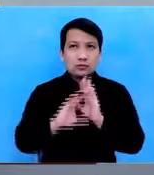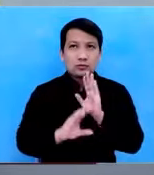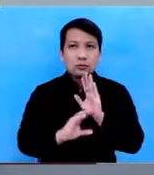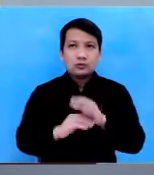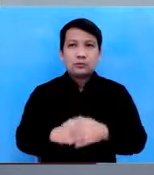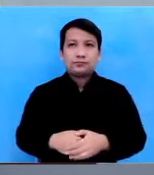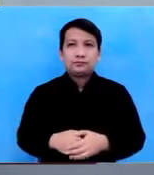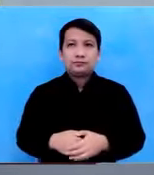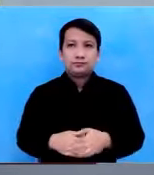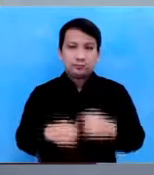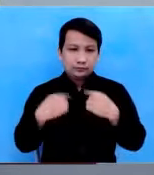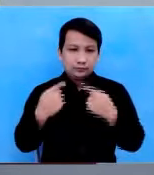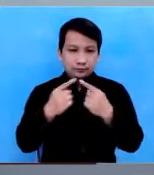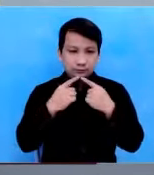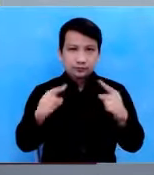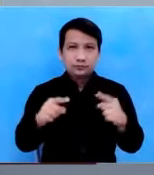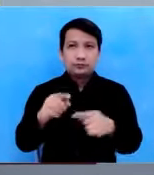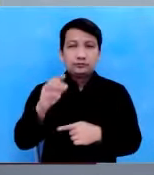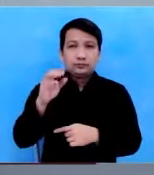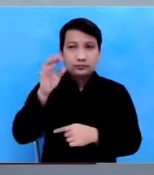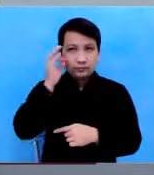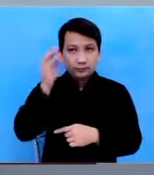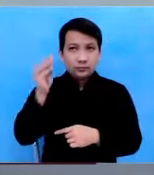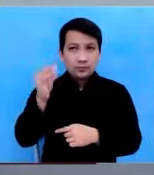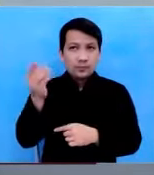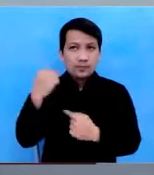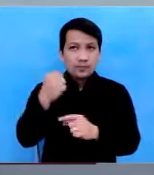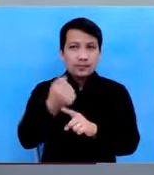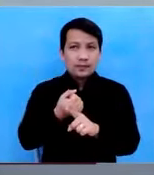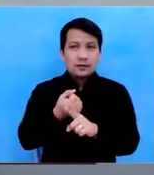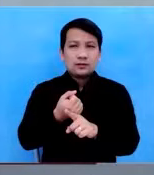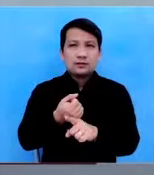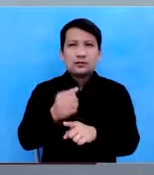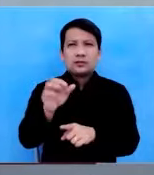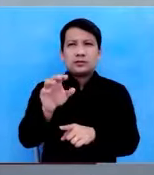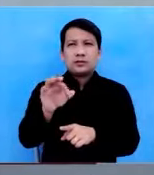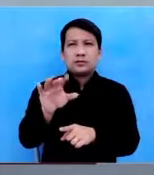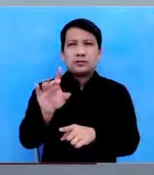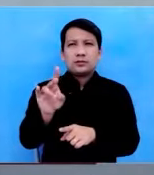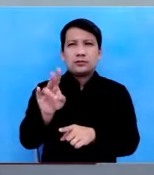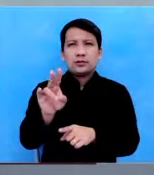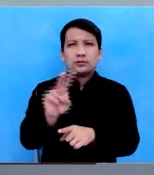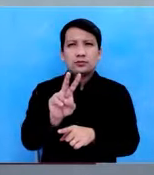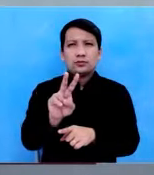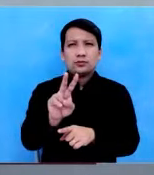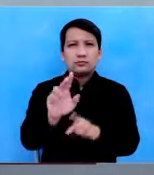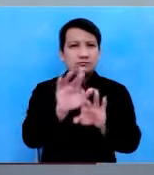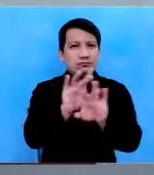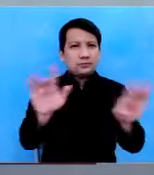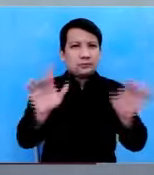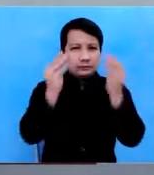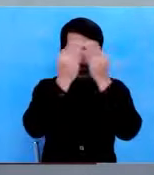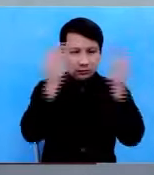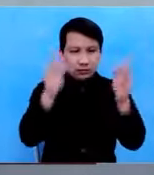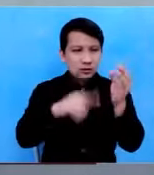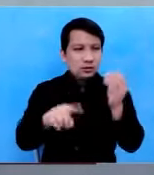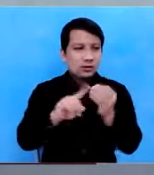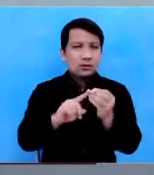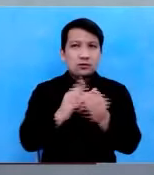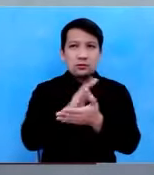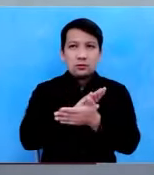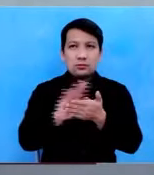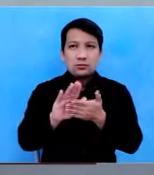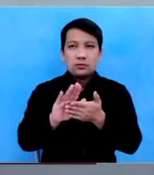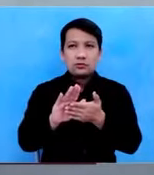nung dineklara ni Ferdinand Marcos ang martial law noong Setyembre 1972, blanco ang papel at libre siyang isulat ang